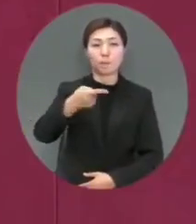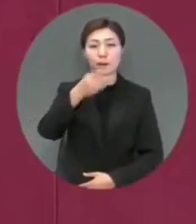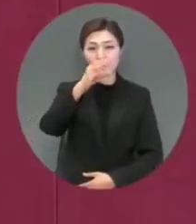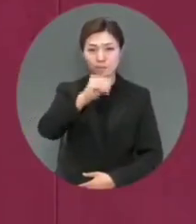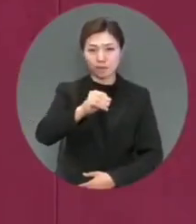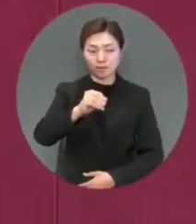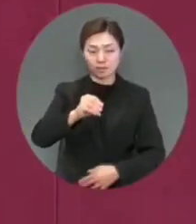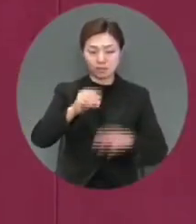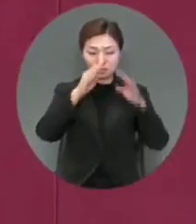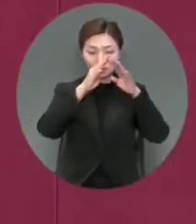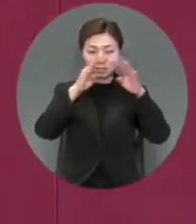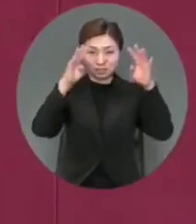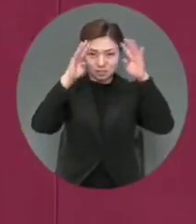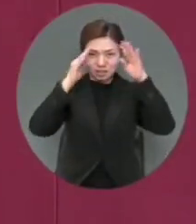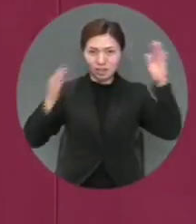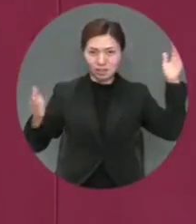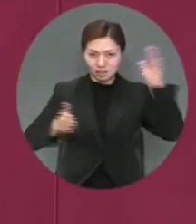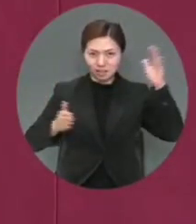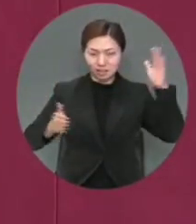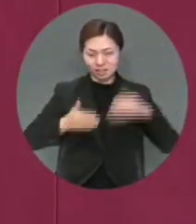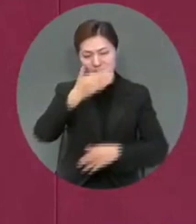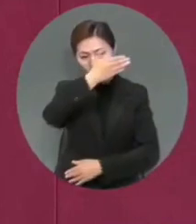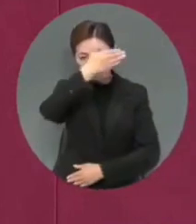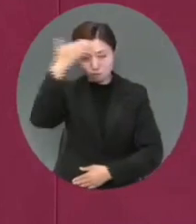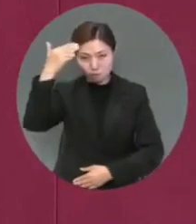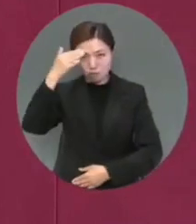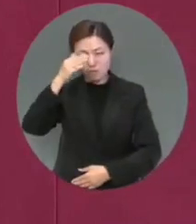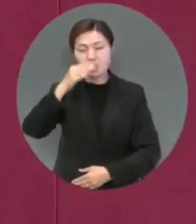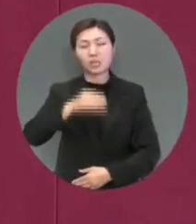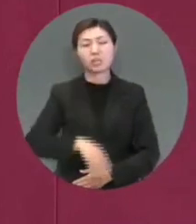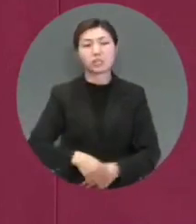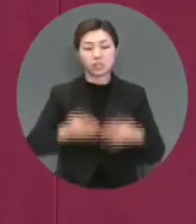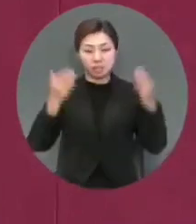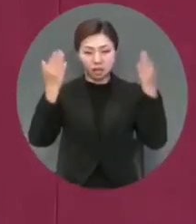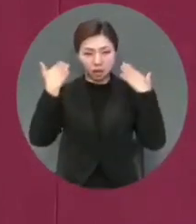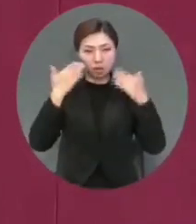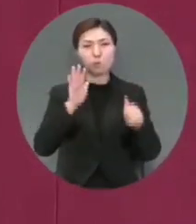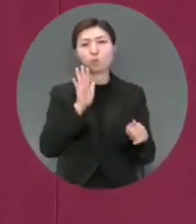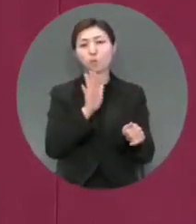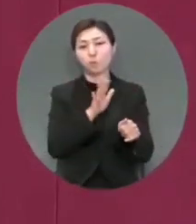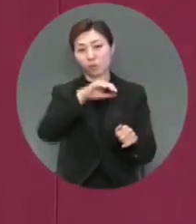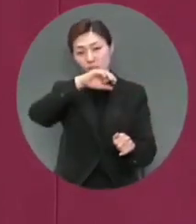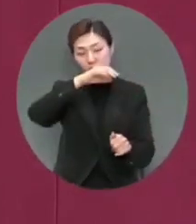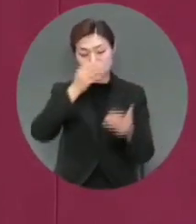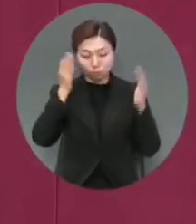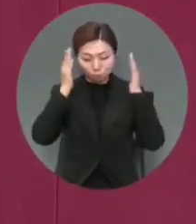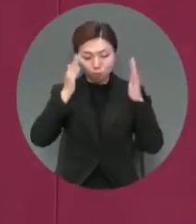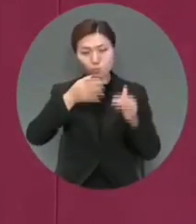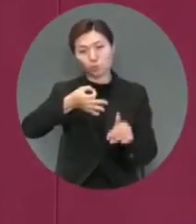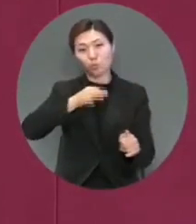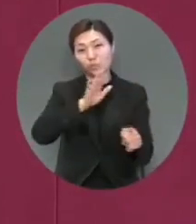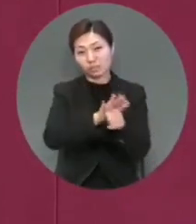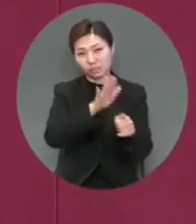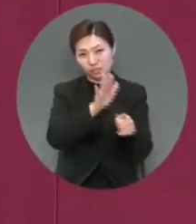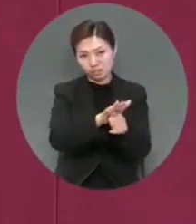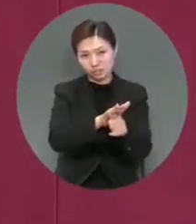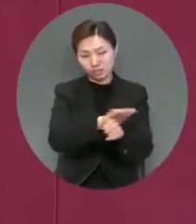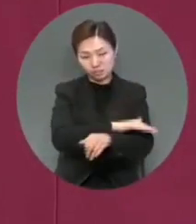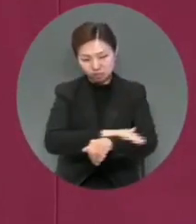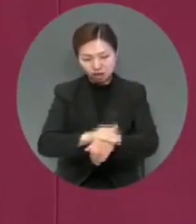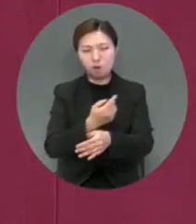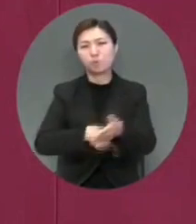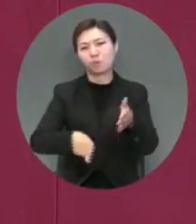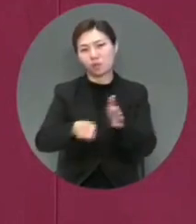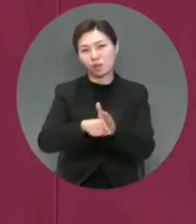청년의 국가장학금 인상분 등이 제대로 집행될 수 있도록 각별한 배려를